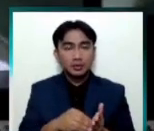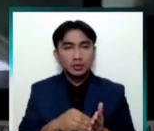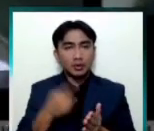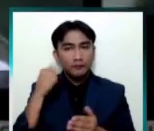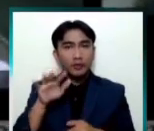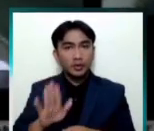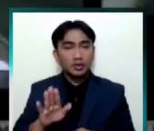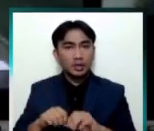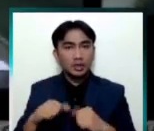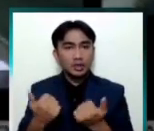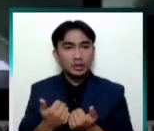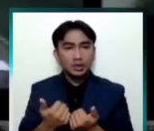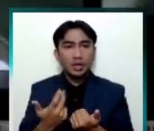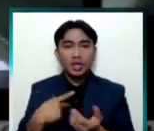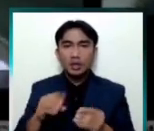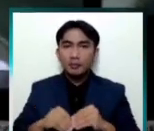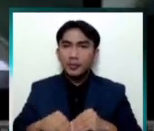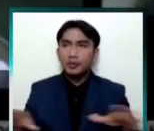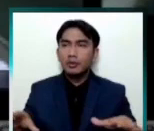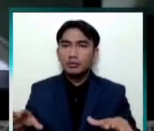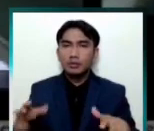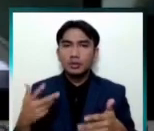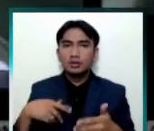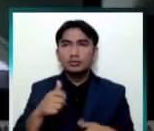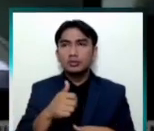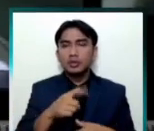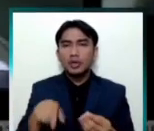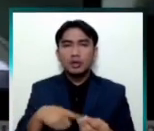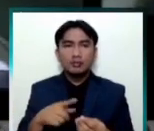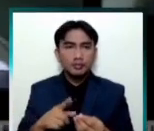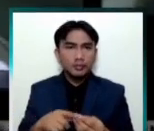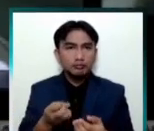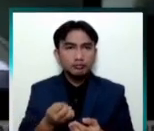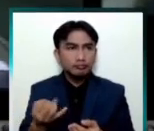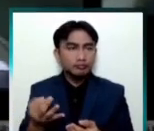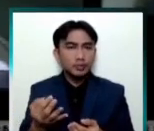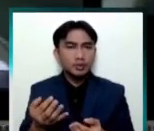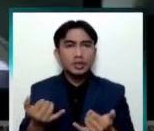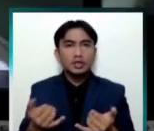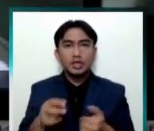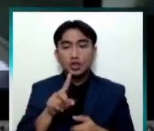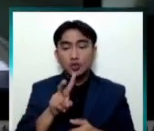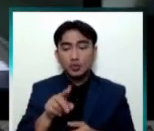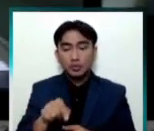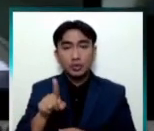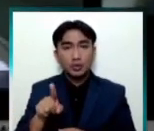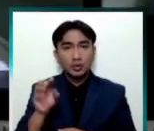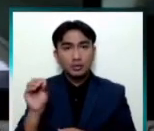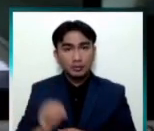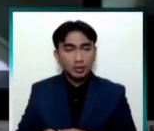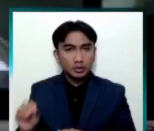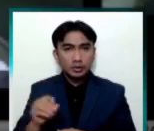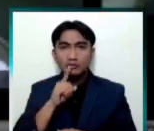the disbursement over appropriation rate is at present 2.1%. Napakaliit